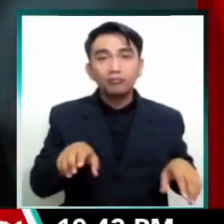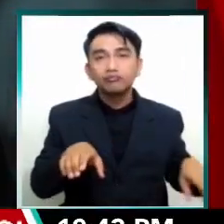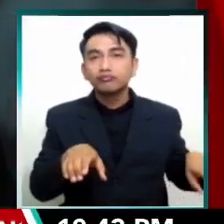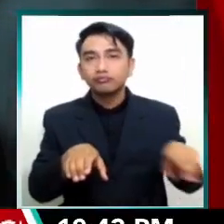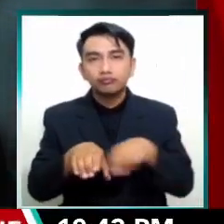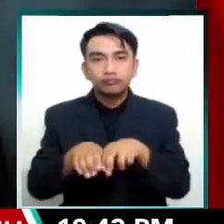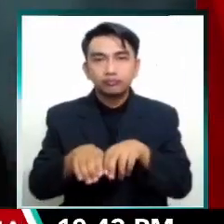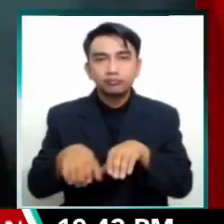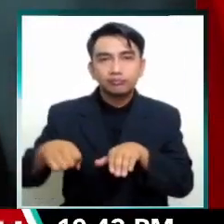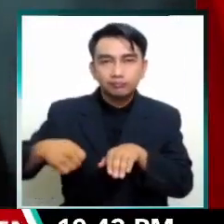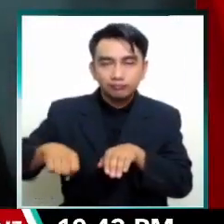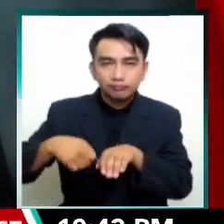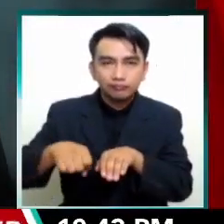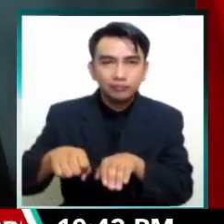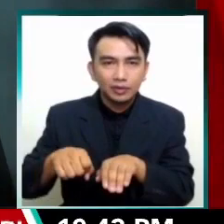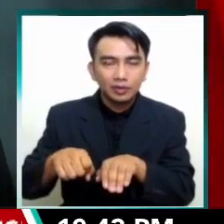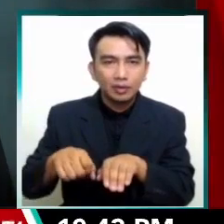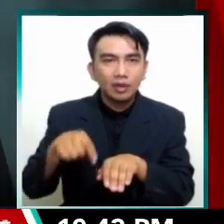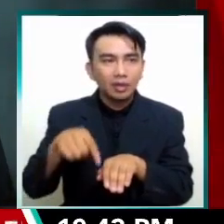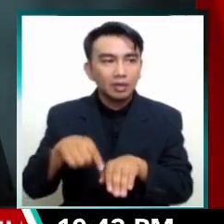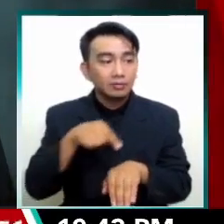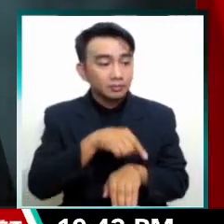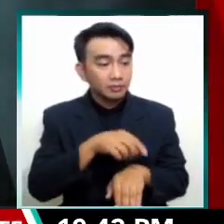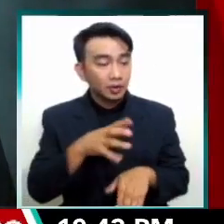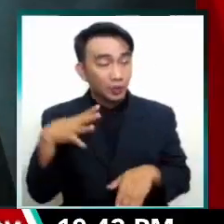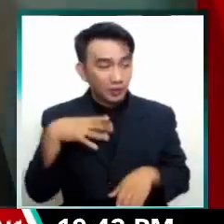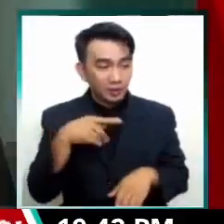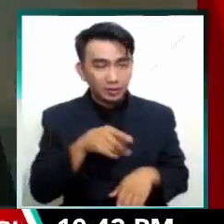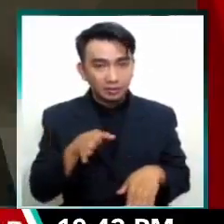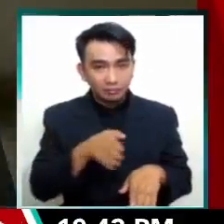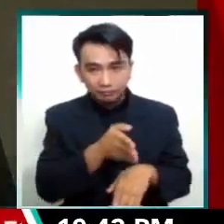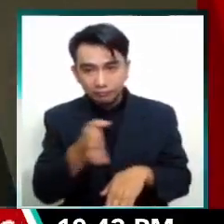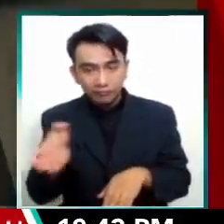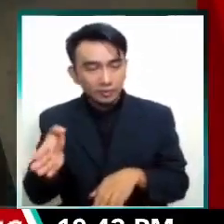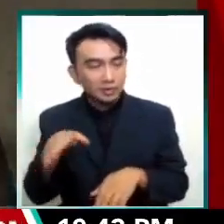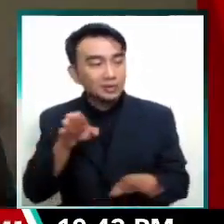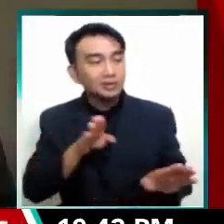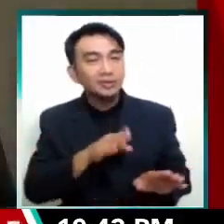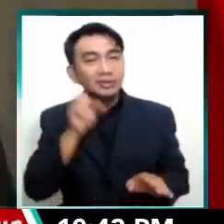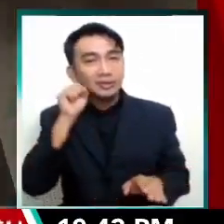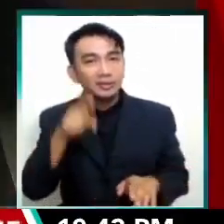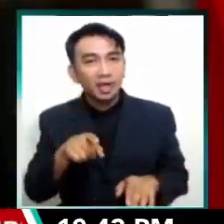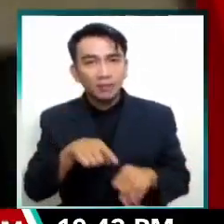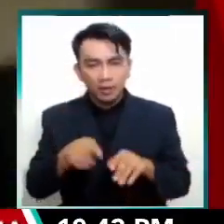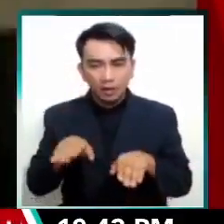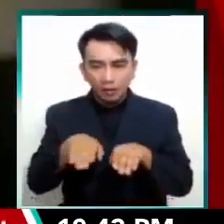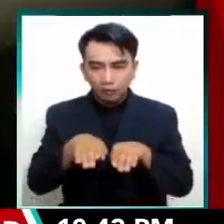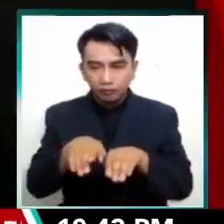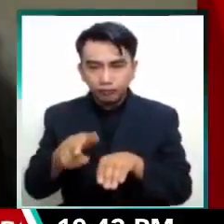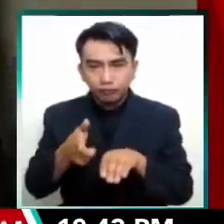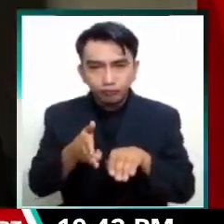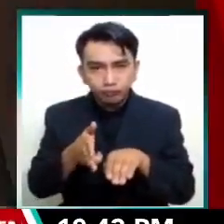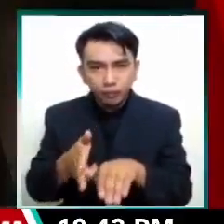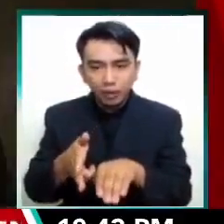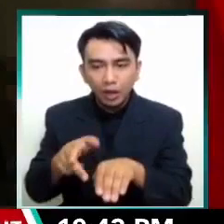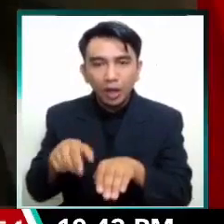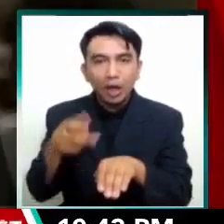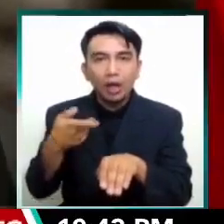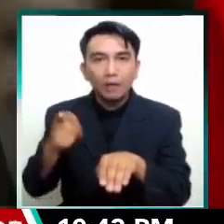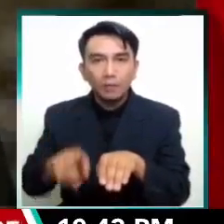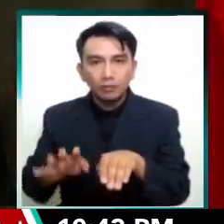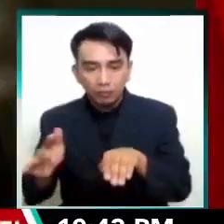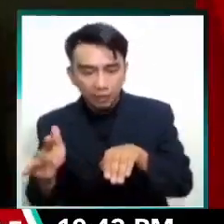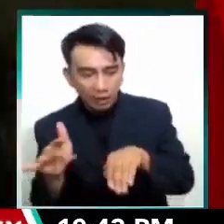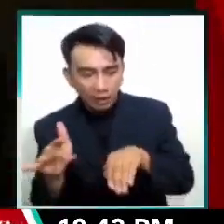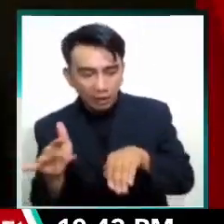trabaho. Nakiusap daw ang driver na dadaanan lang saglit ang kanyang ate. Pero huminto ang tricycle sa madilim na lugar at doon na umano hinipuan ng driver